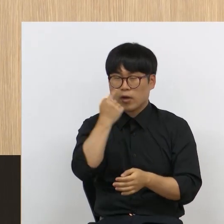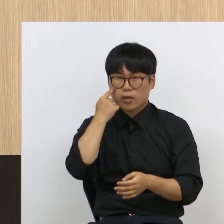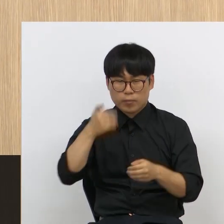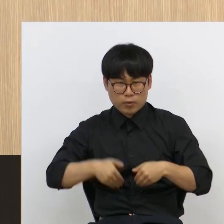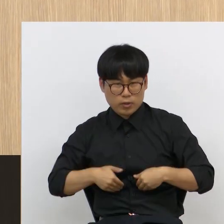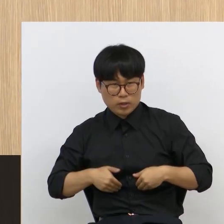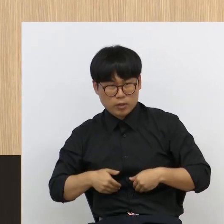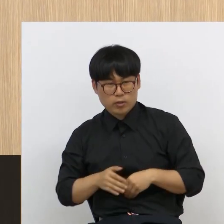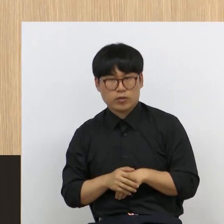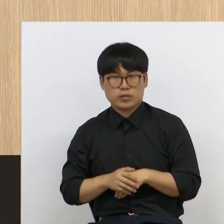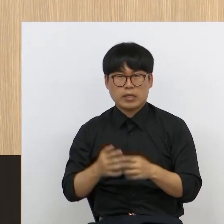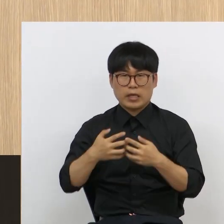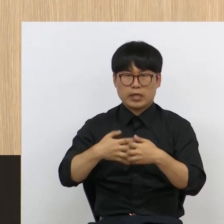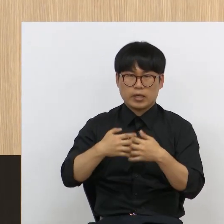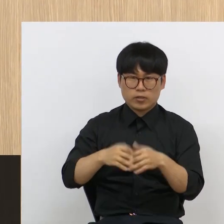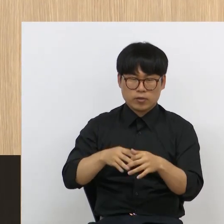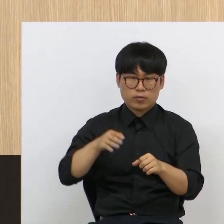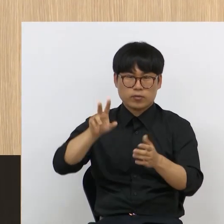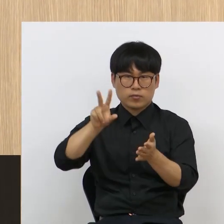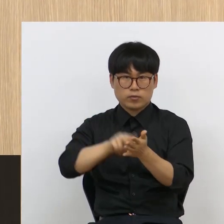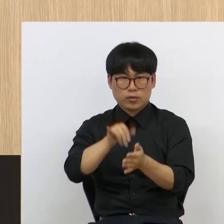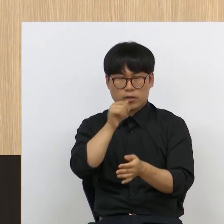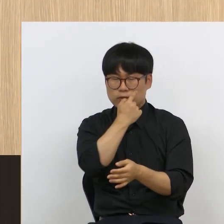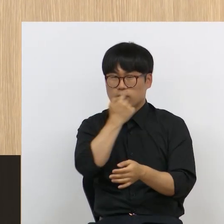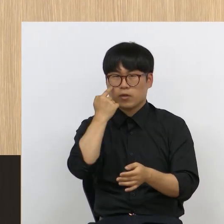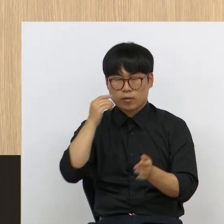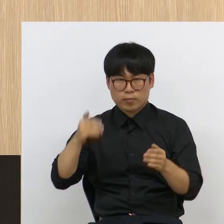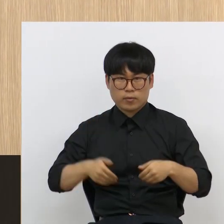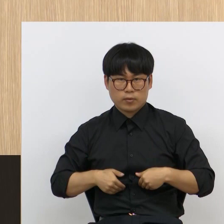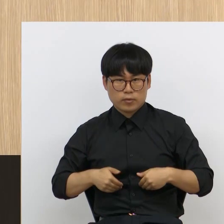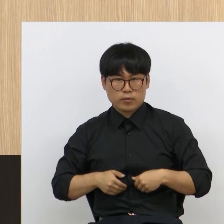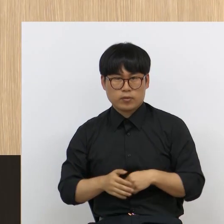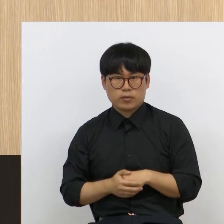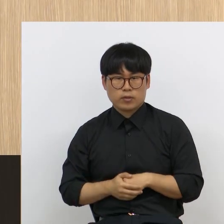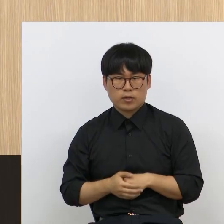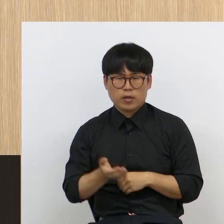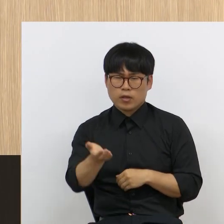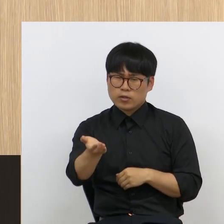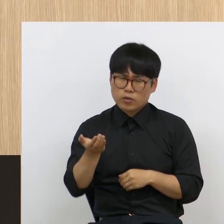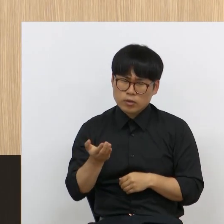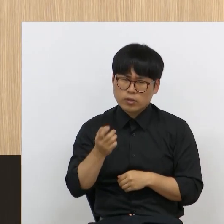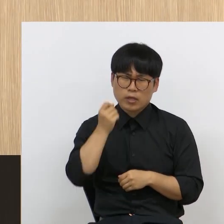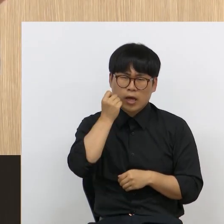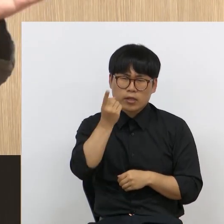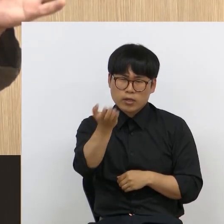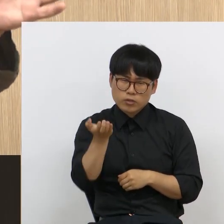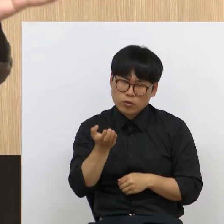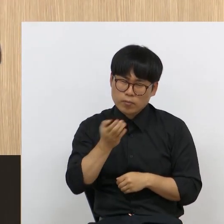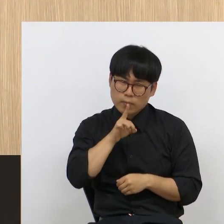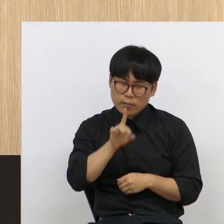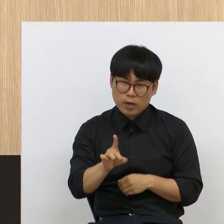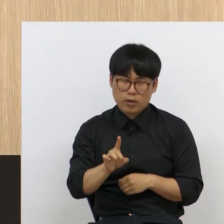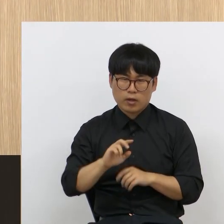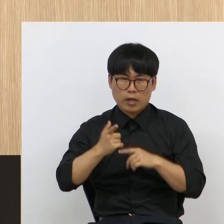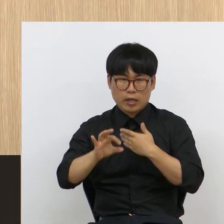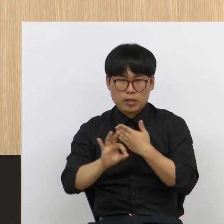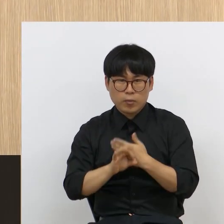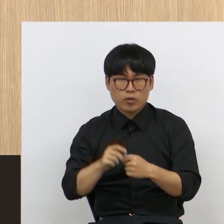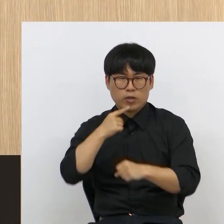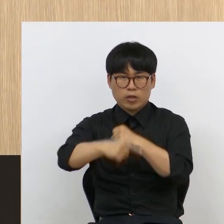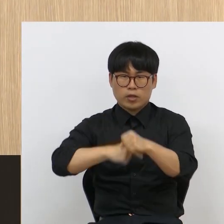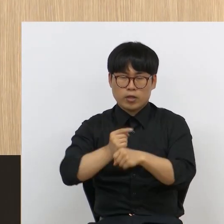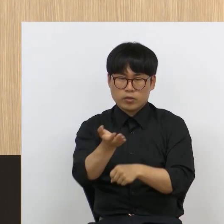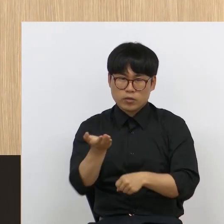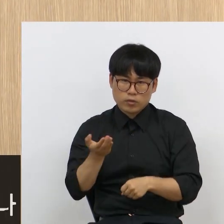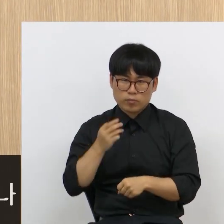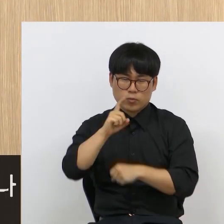그다음에 제 위치에 있는지 그것들을 먼저 살펴봐야 됩니다. 이전이라는 게 한 달 전인지 처음 한 다음에 1년 있다